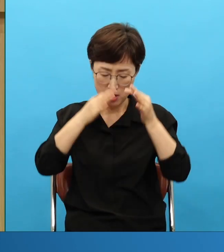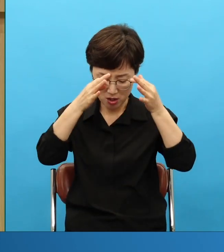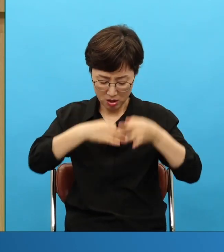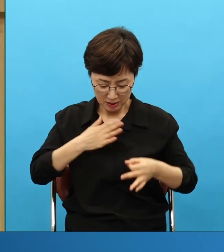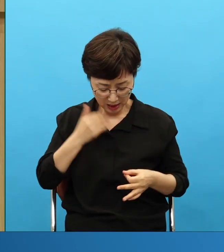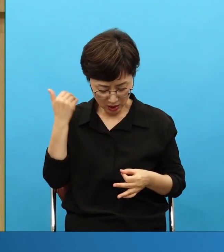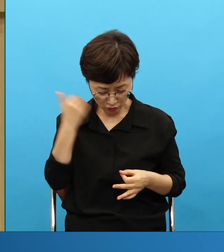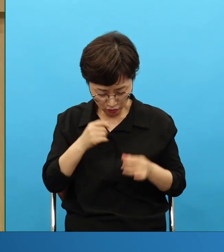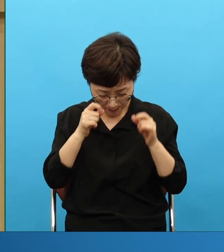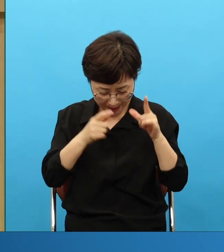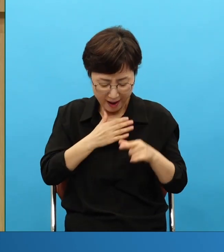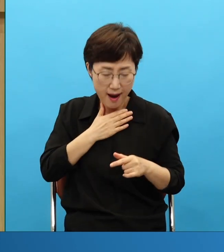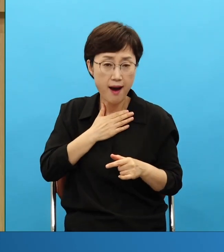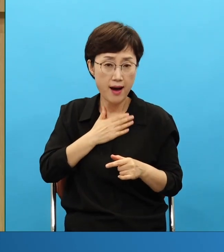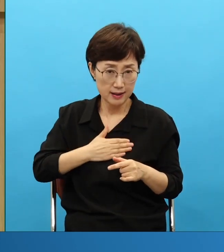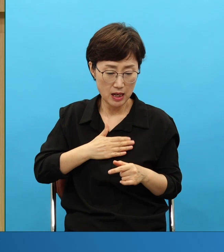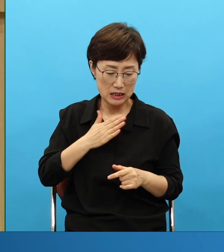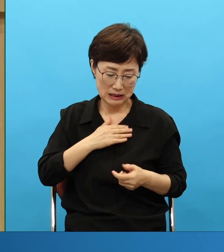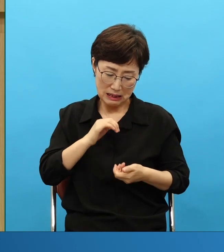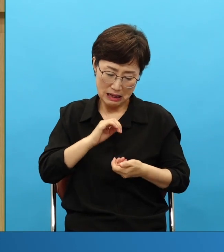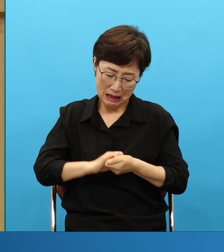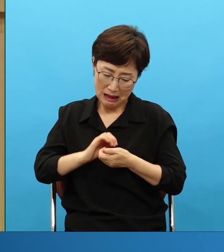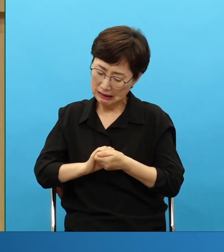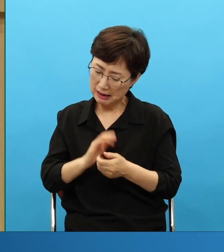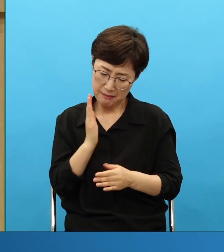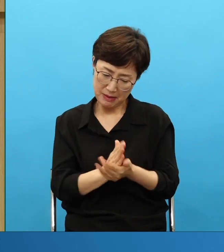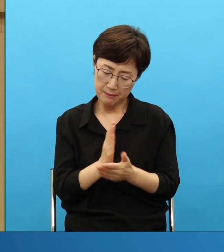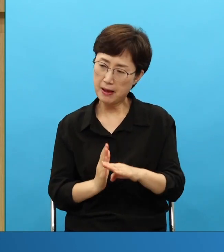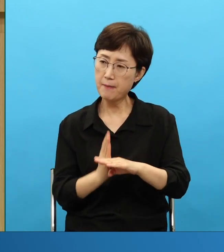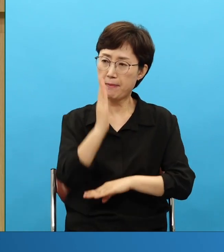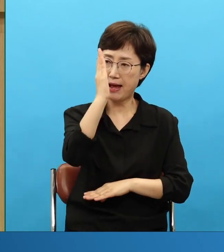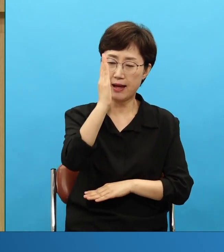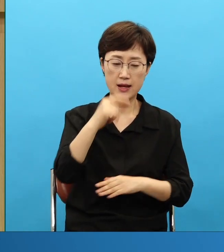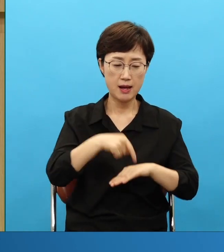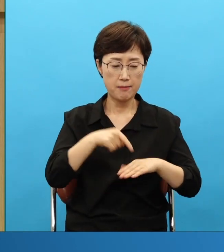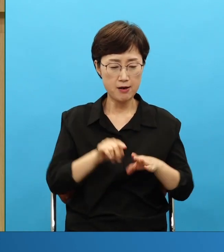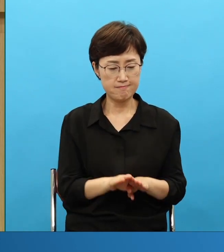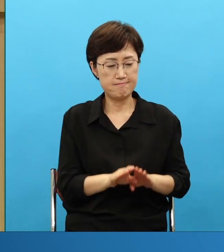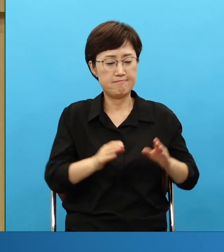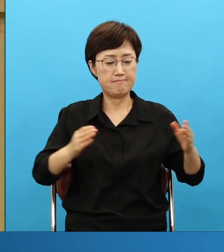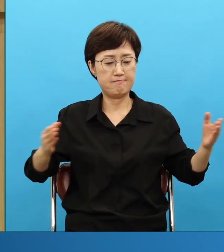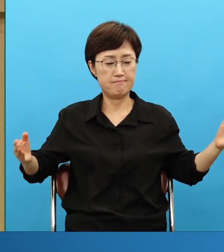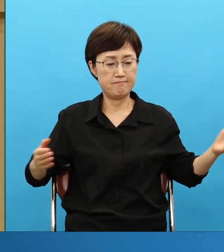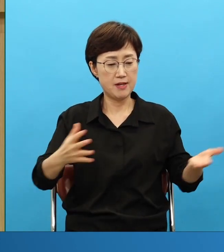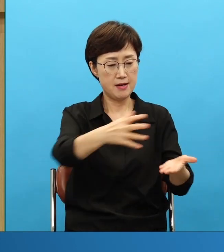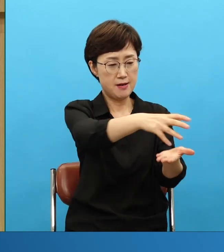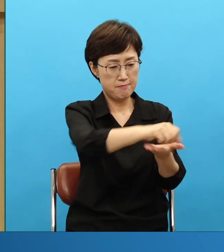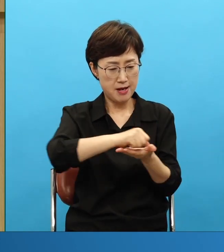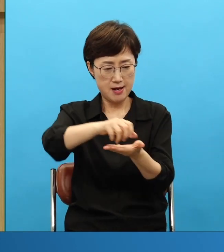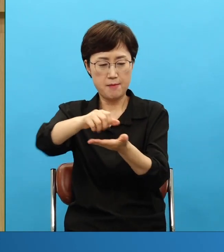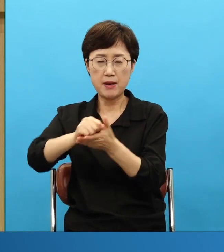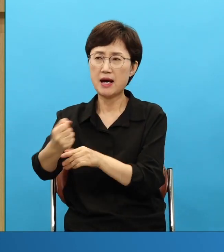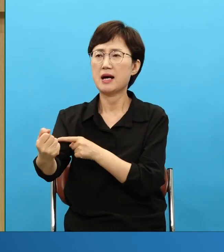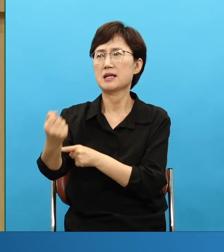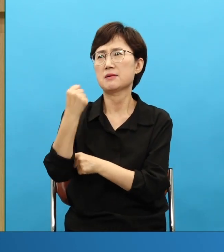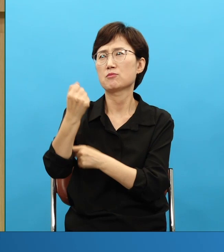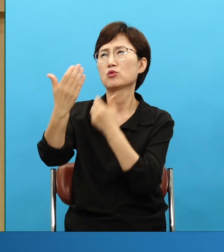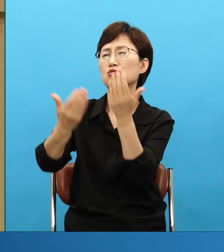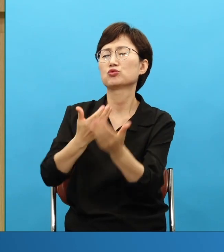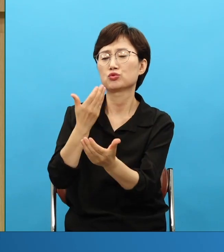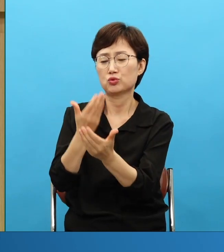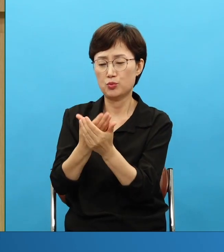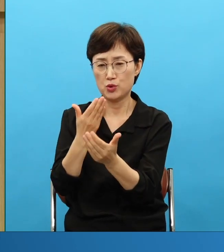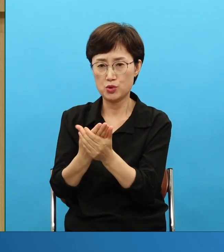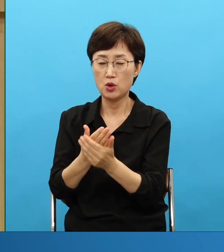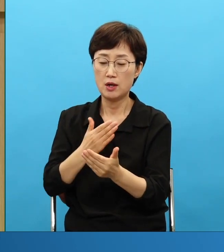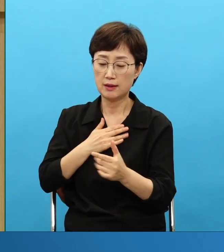치유하고 우리 자신을 초월하며 모든 사람을 포용하고 받아들일 수 있는 힘을 주시고 우리의 후손과 미래를